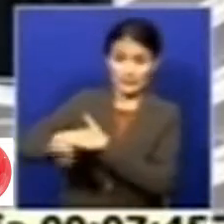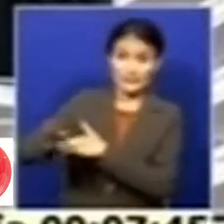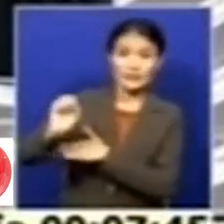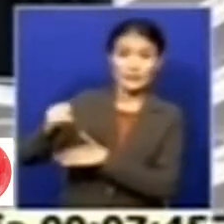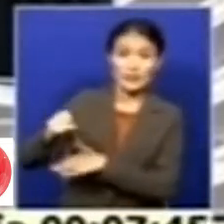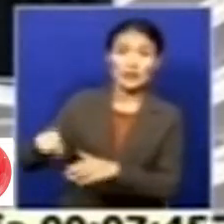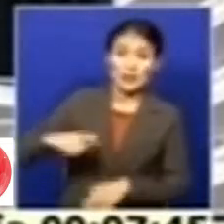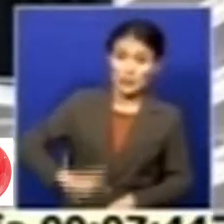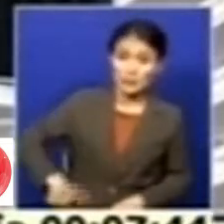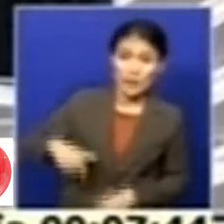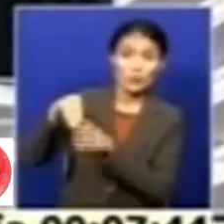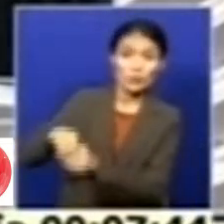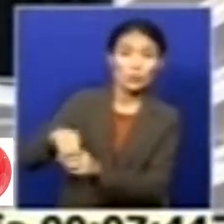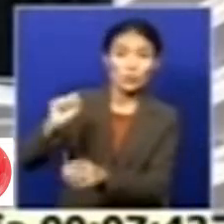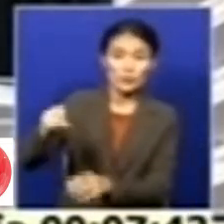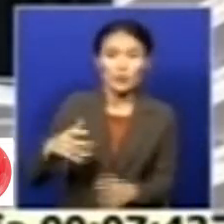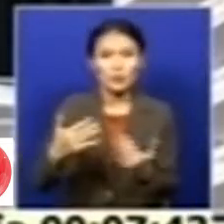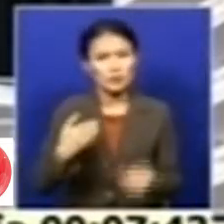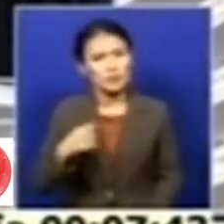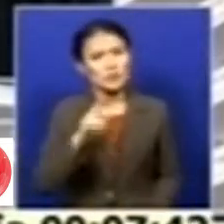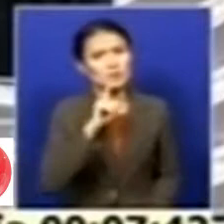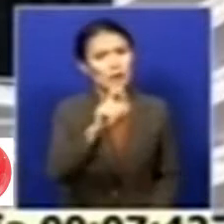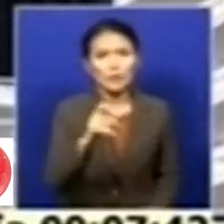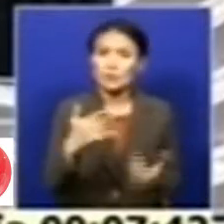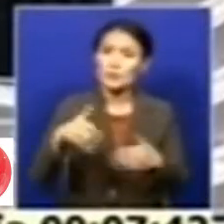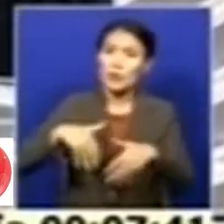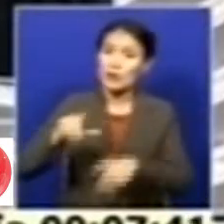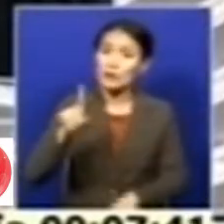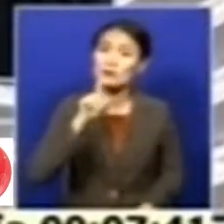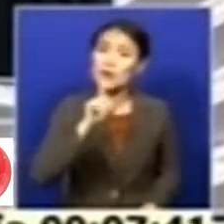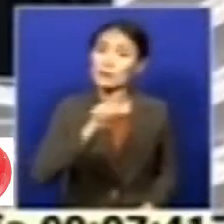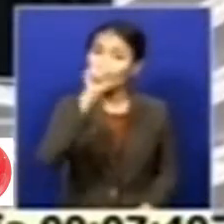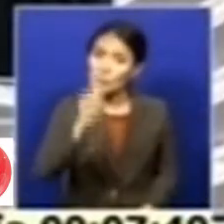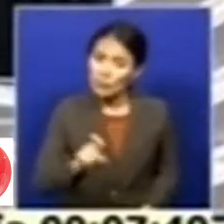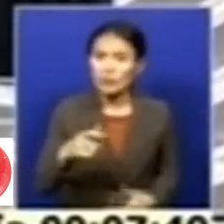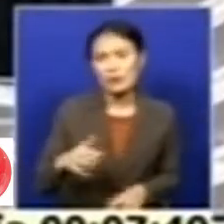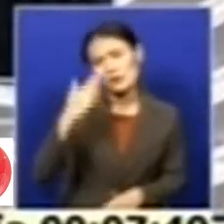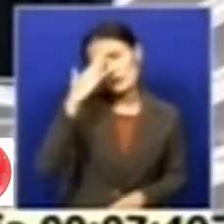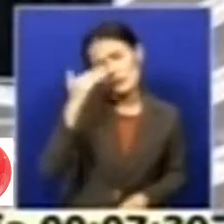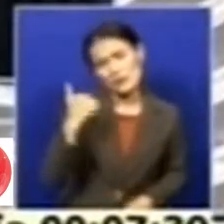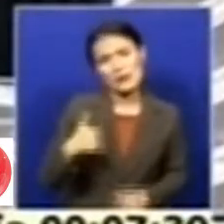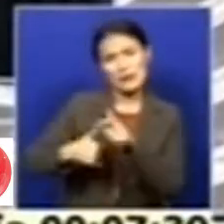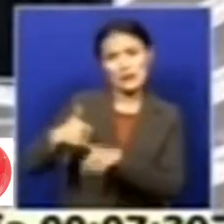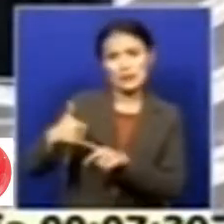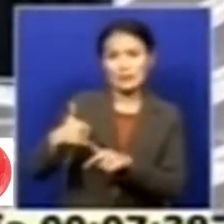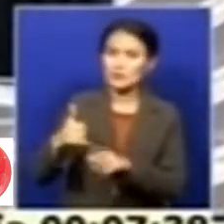ก็คืออะไรคือมูลเหตุจูงใจที่ทำให้การอุ้มหายคุณวันเฉลิมเกิ